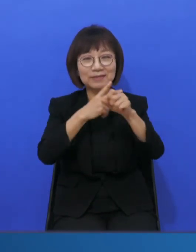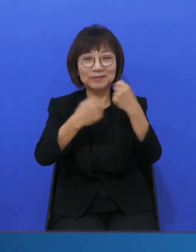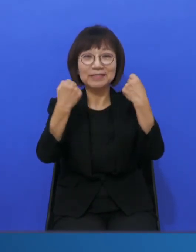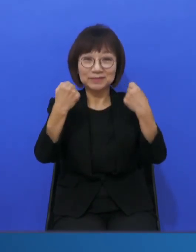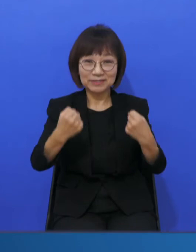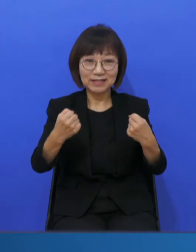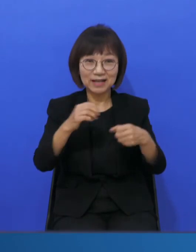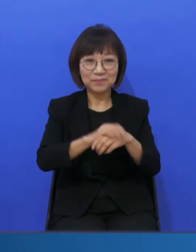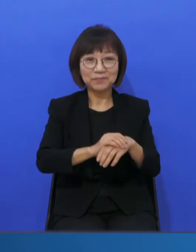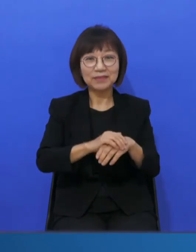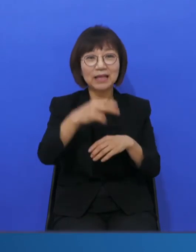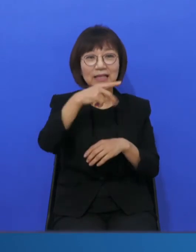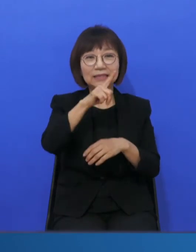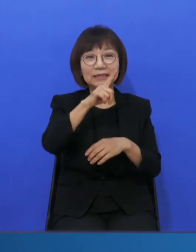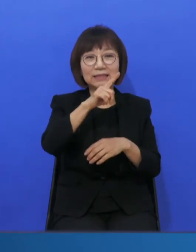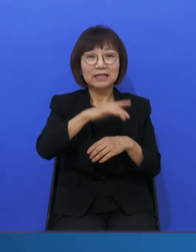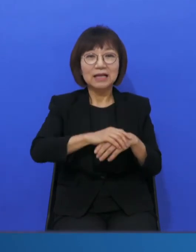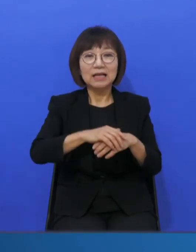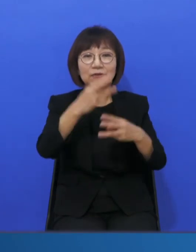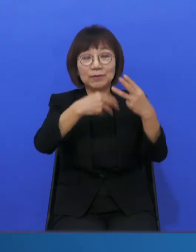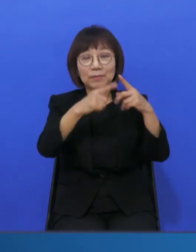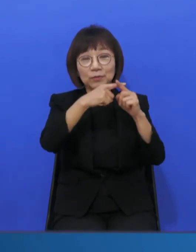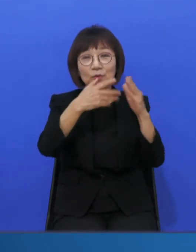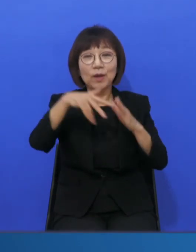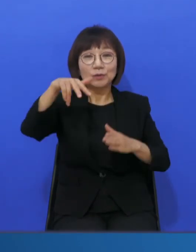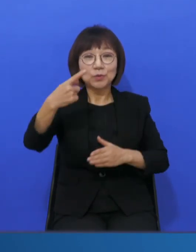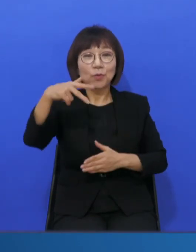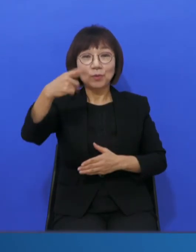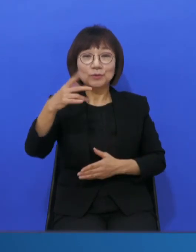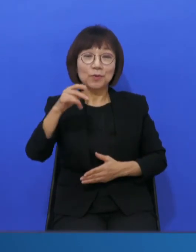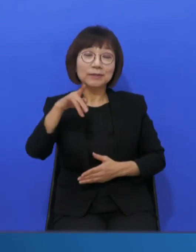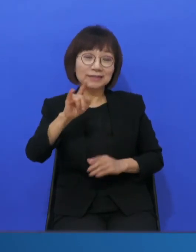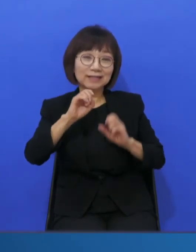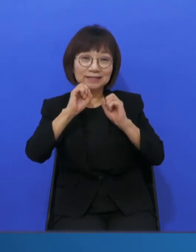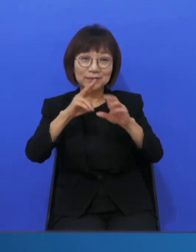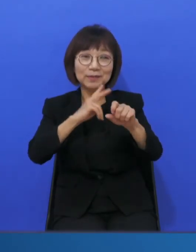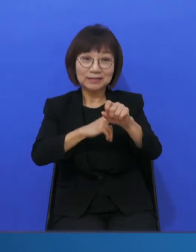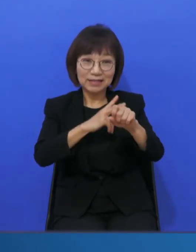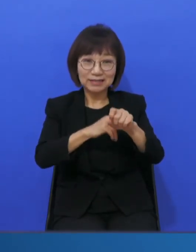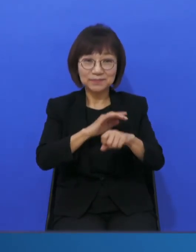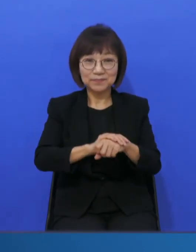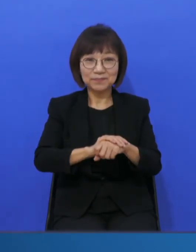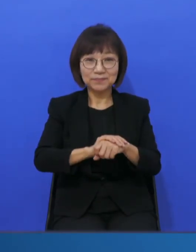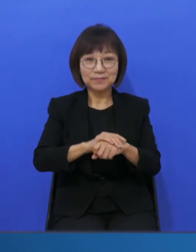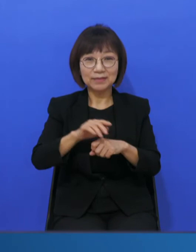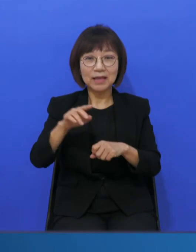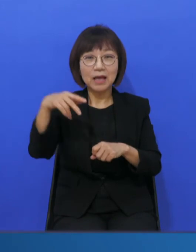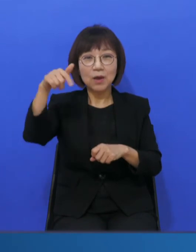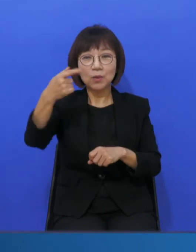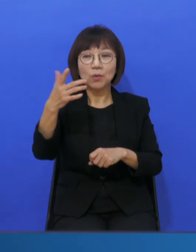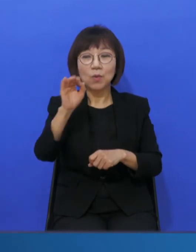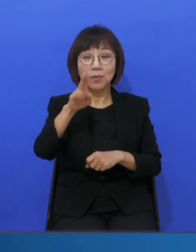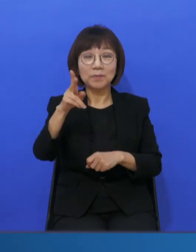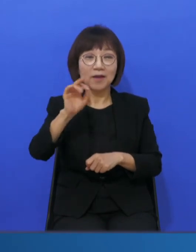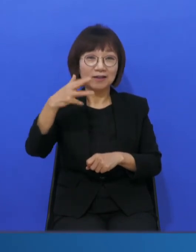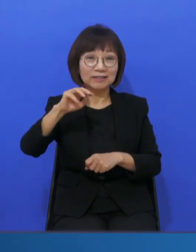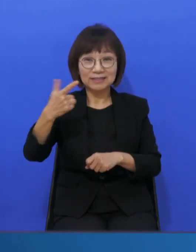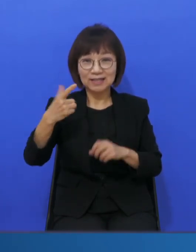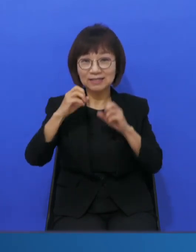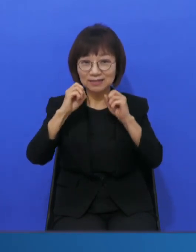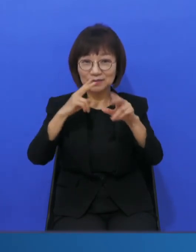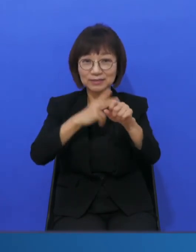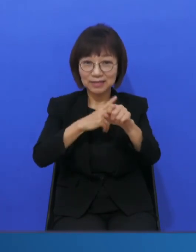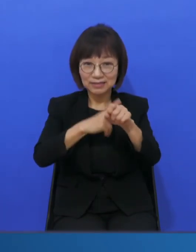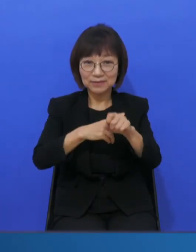계시는데요. 상트페테르부르크 랩넌트 교회 조종재 선교사님, 모스크바 제일교회 공병찬 선교사님,